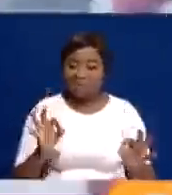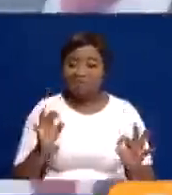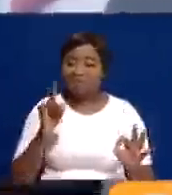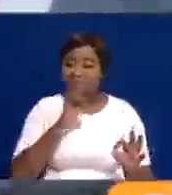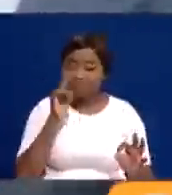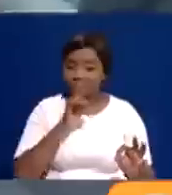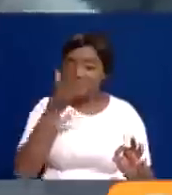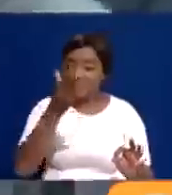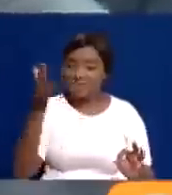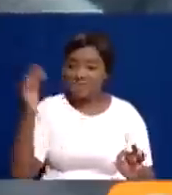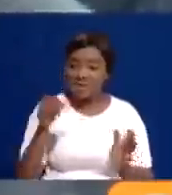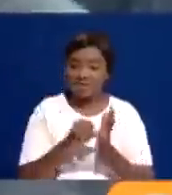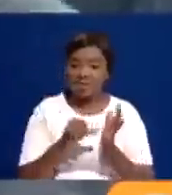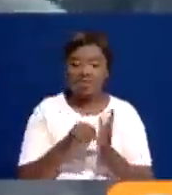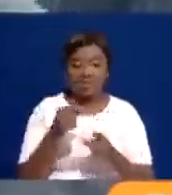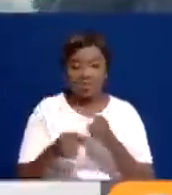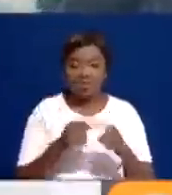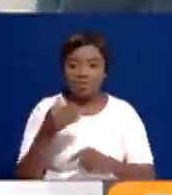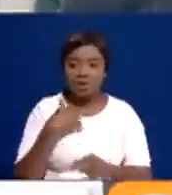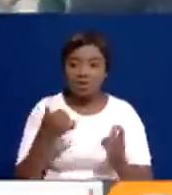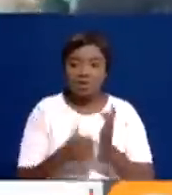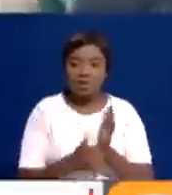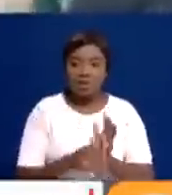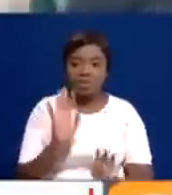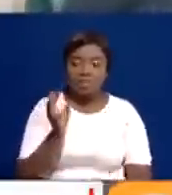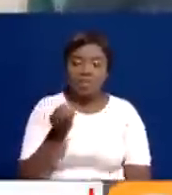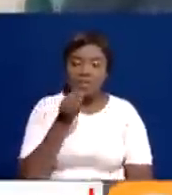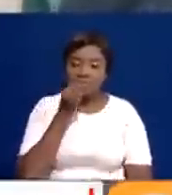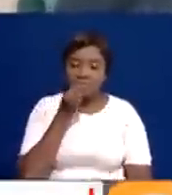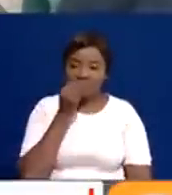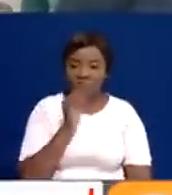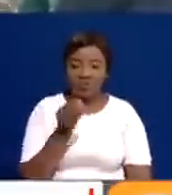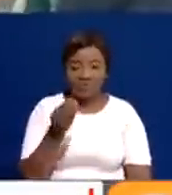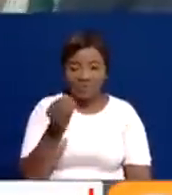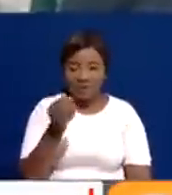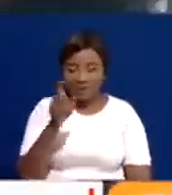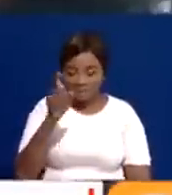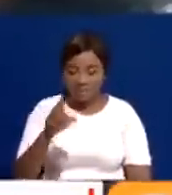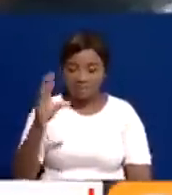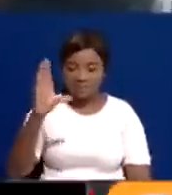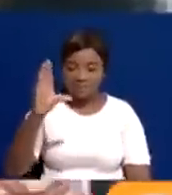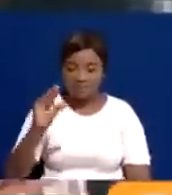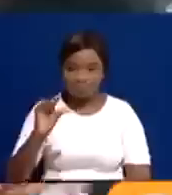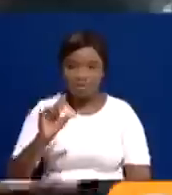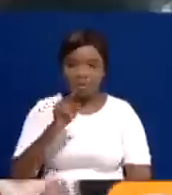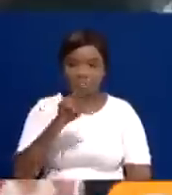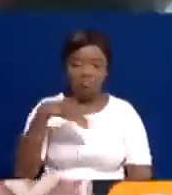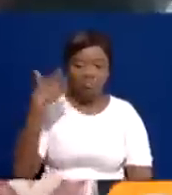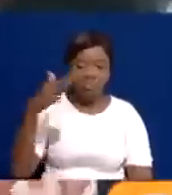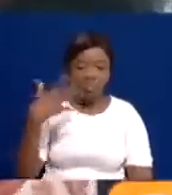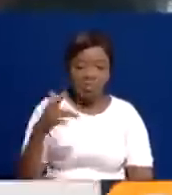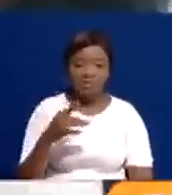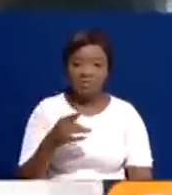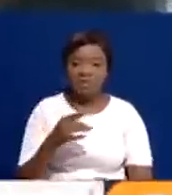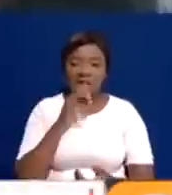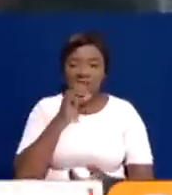raised. Chakula lazima bei yake iende chini. Kila siku nyinyi mtauza